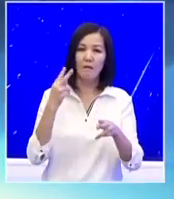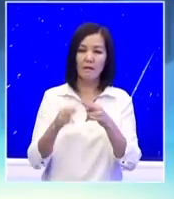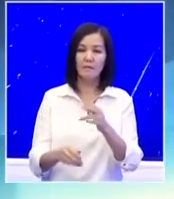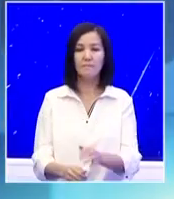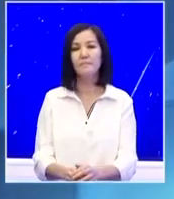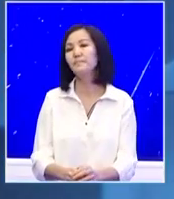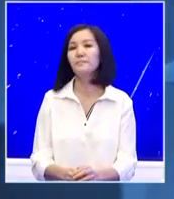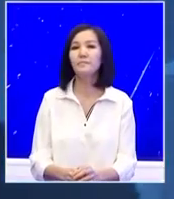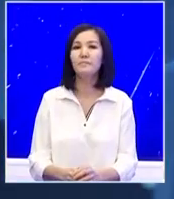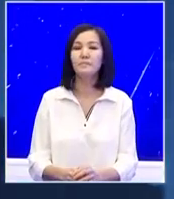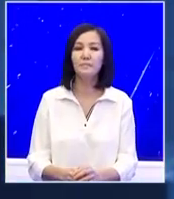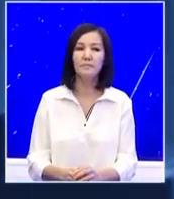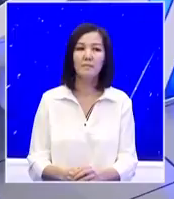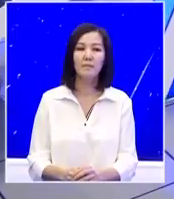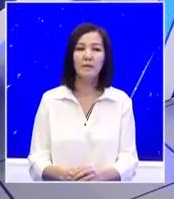Жетісу телеарнасы.